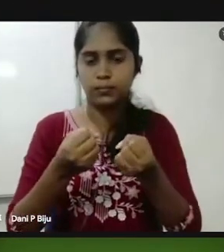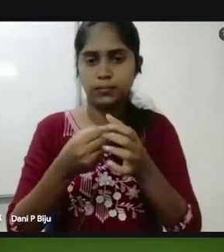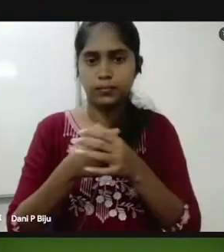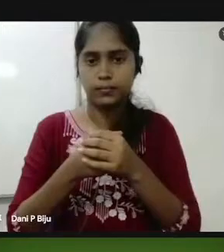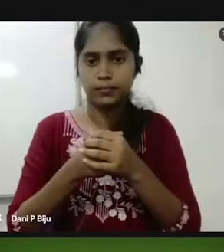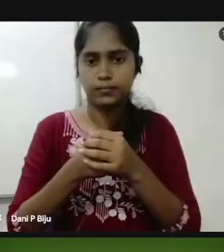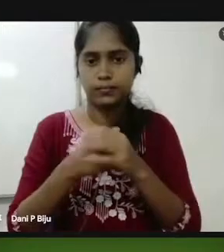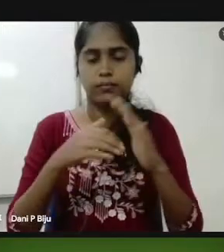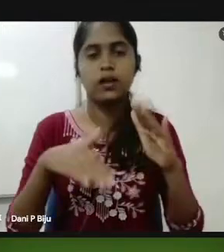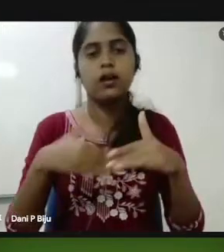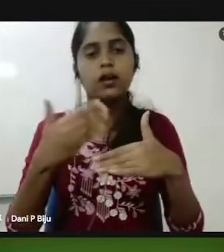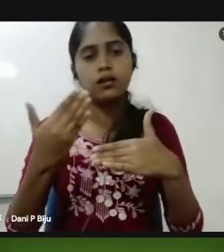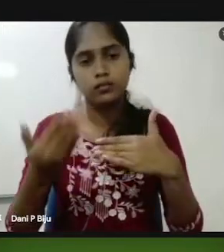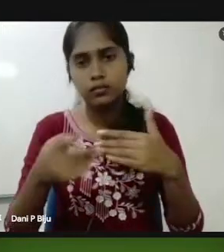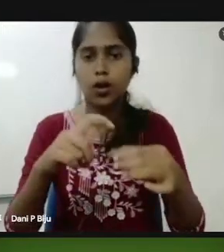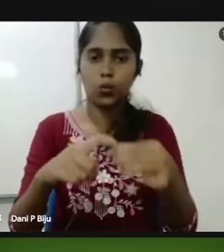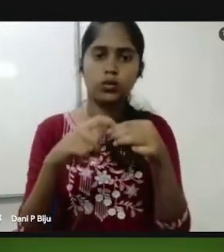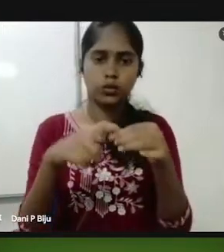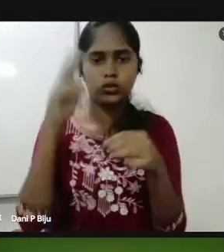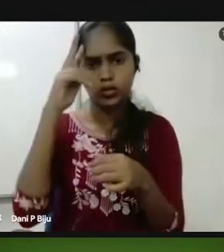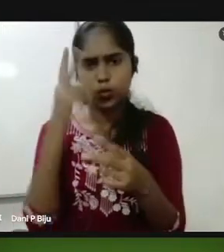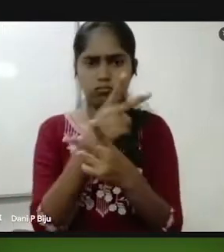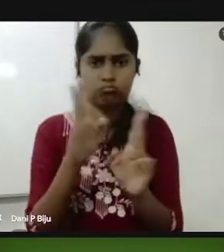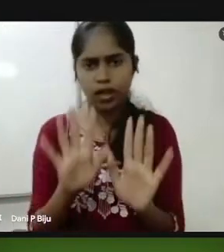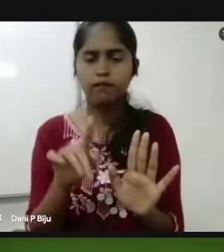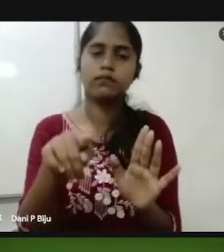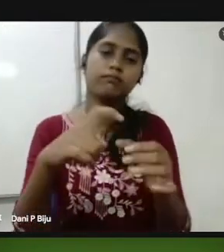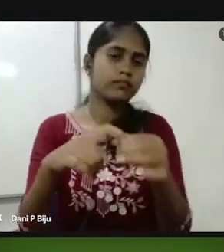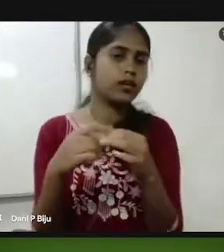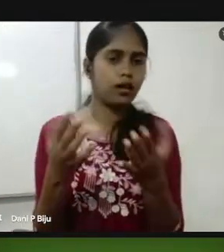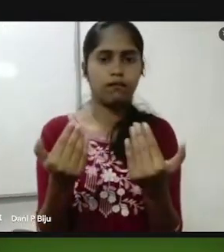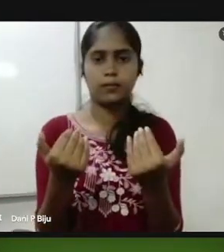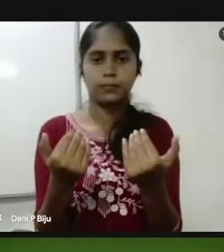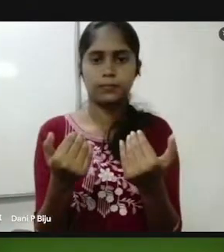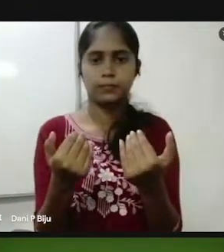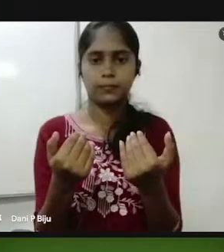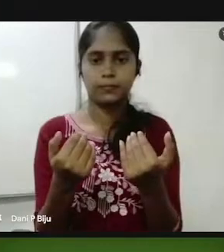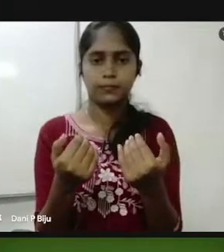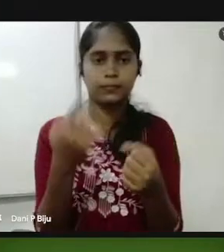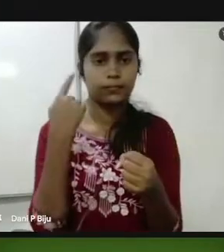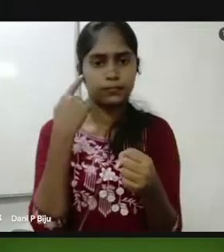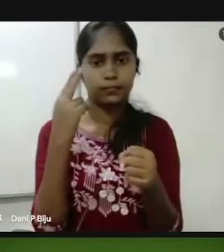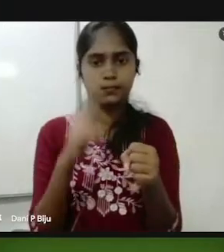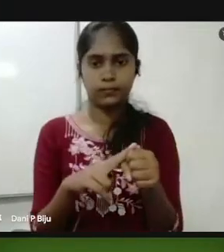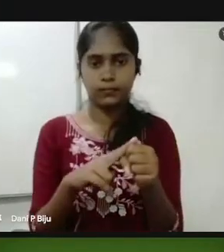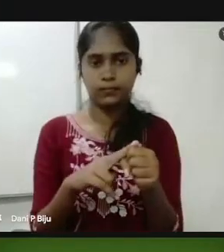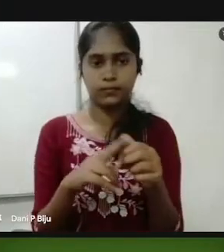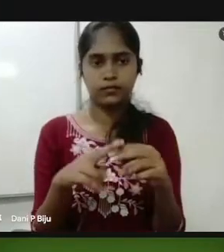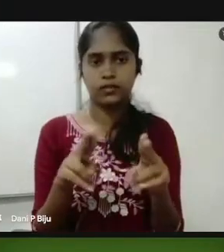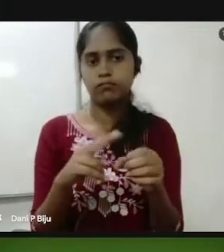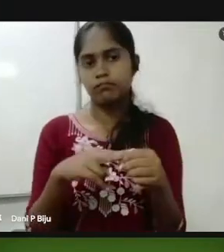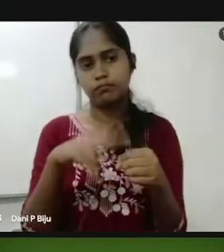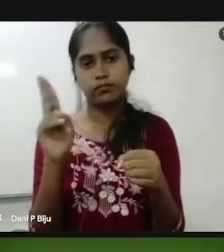ഇനി നിങ്ങൾക്കുള്ള ചോദ്യങ്ങളും സംശയങ്ങളും ചോദിക്കാവുന്നതാണ്. മൈക്ക് അൺമ്യൂട്ട് ചെയ്ത് ചോദിക്കാം. ചാറ്റ് ബോക്സിൽ